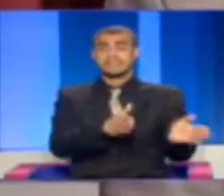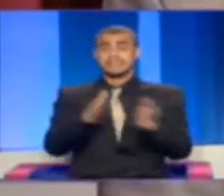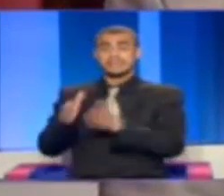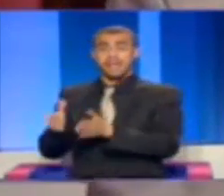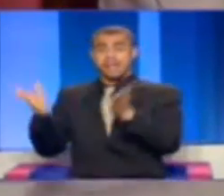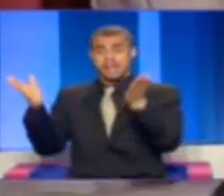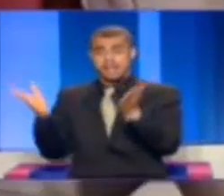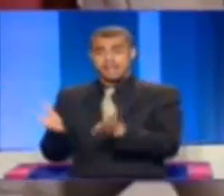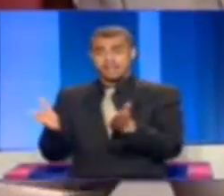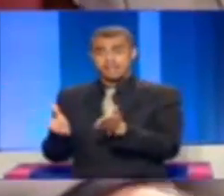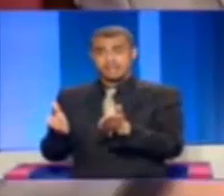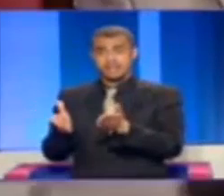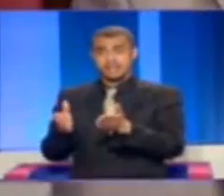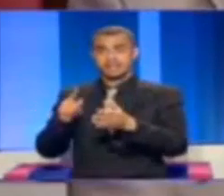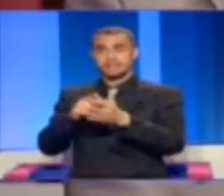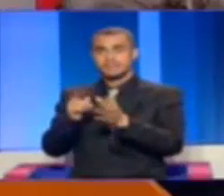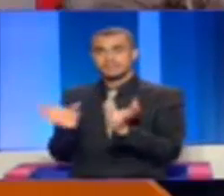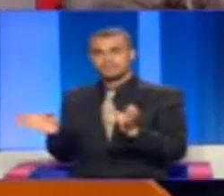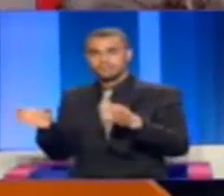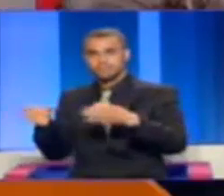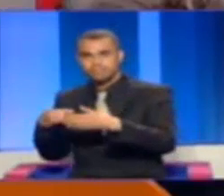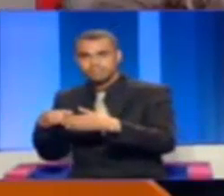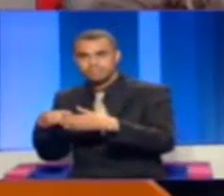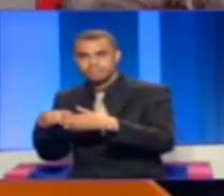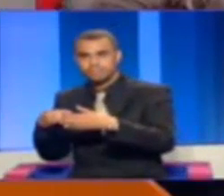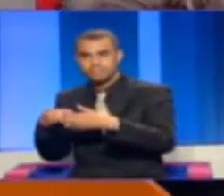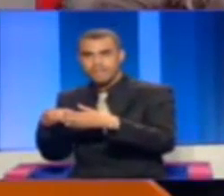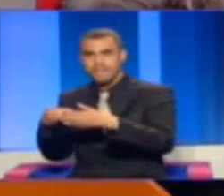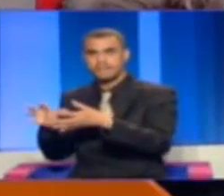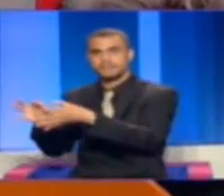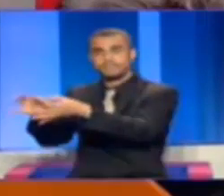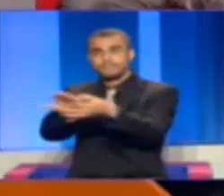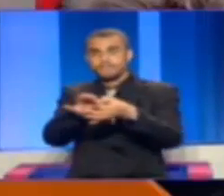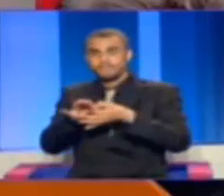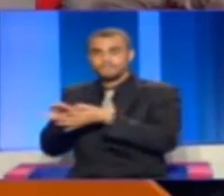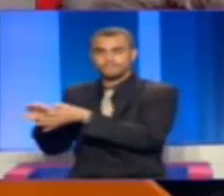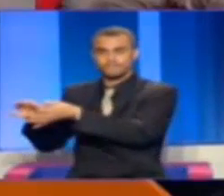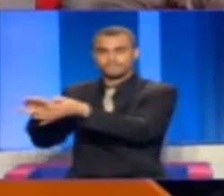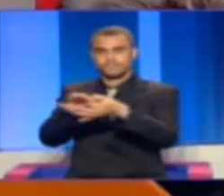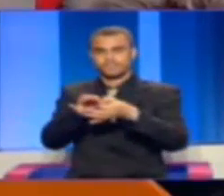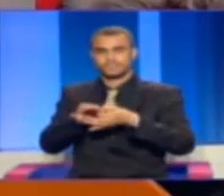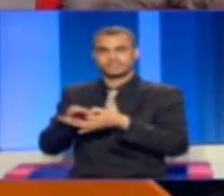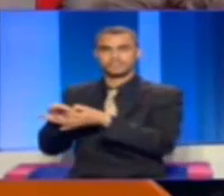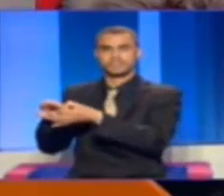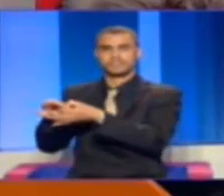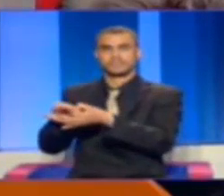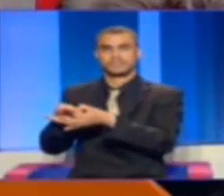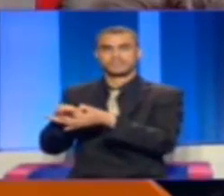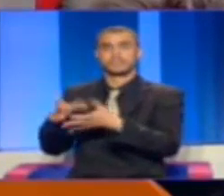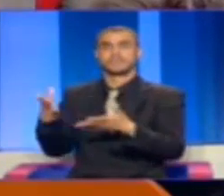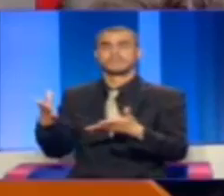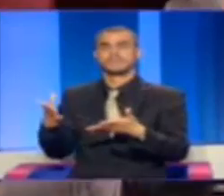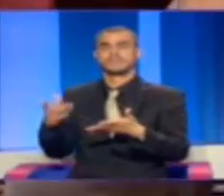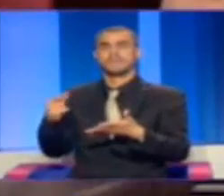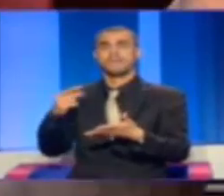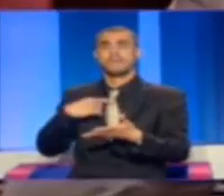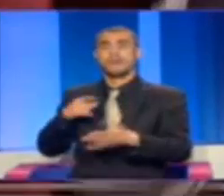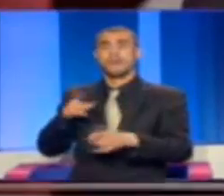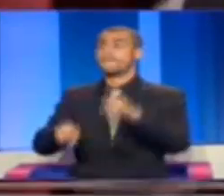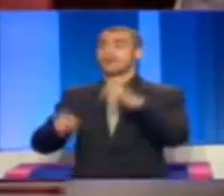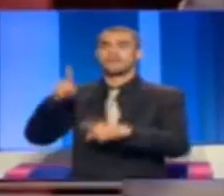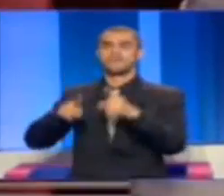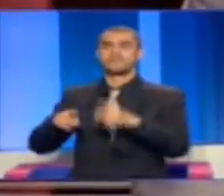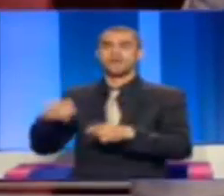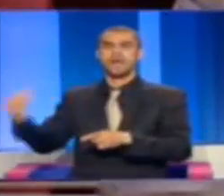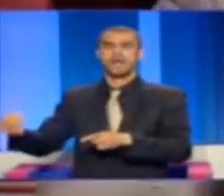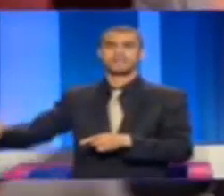الكلينيك اللي غادي دير هذه العمليه خصو يكون عندها فريق ديال التتبع، فريق سير بلاس ماشي مثلا. نعطيك مثال، انا كيتصلوا بيا اطفال